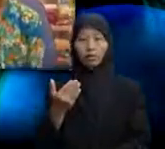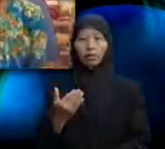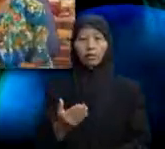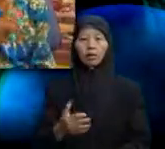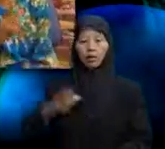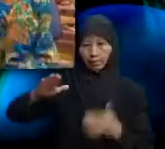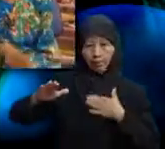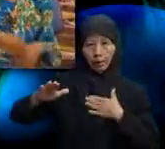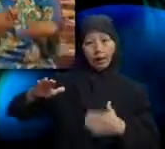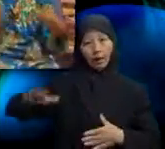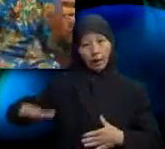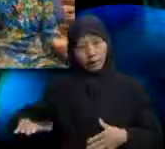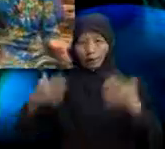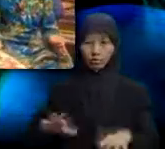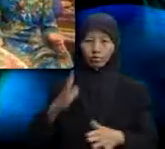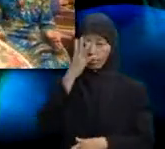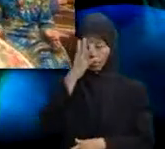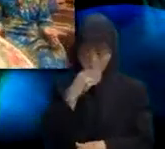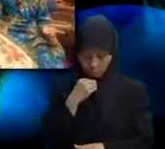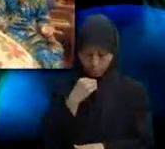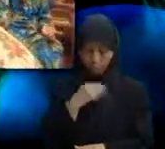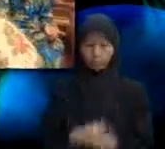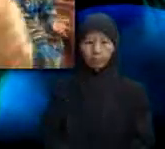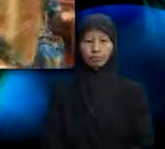rakan-rakan, adik saya sudah pun tidur.